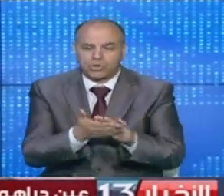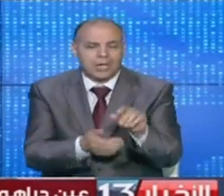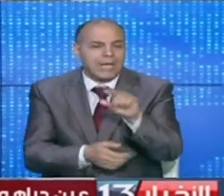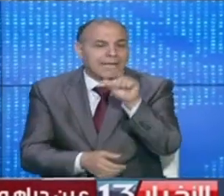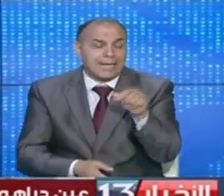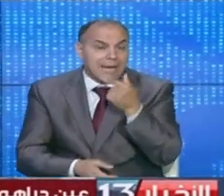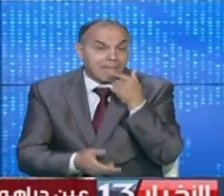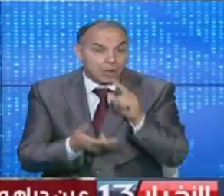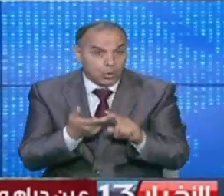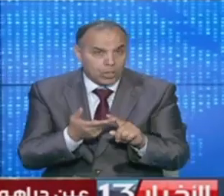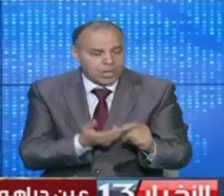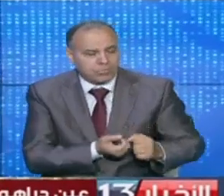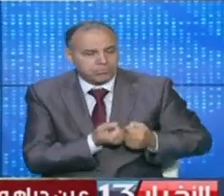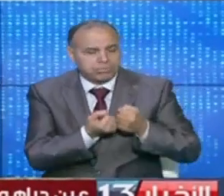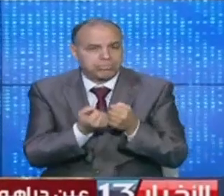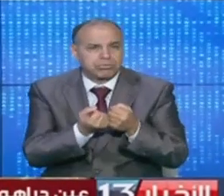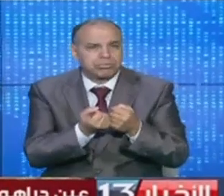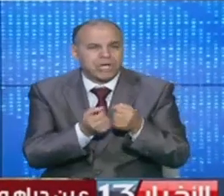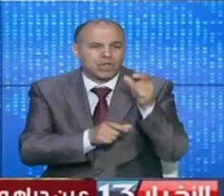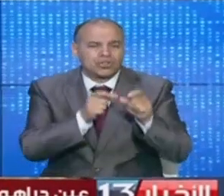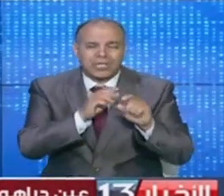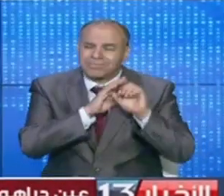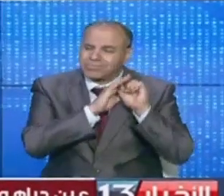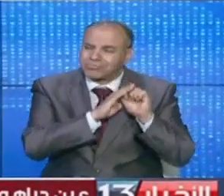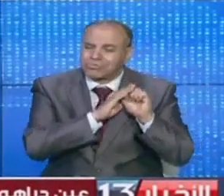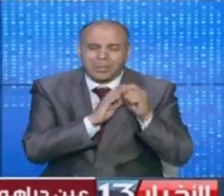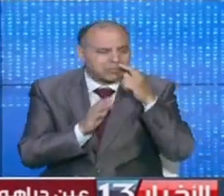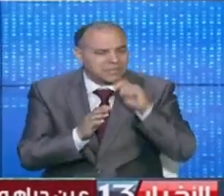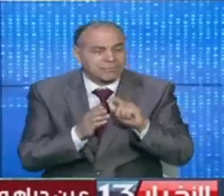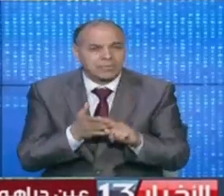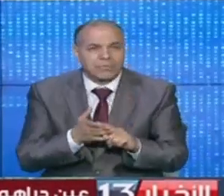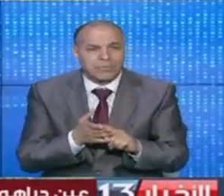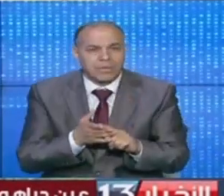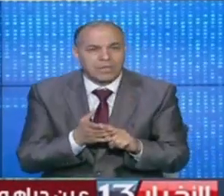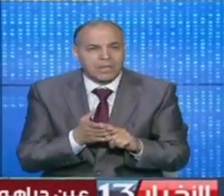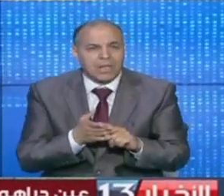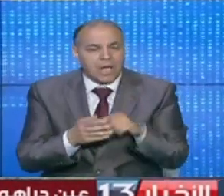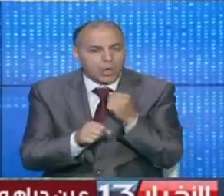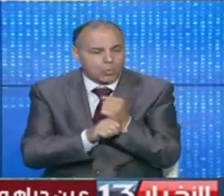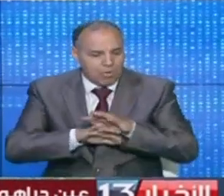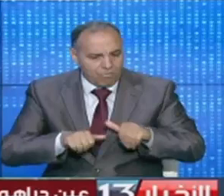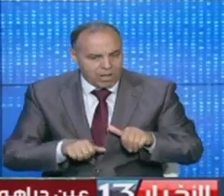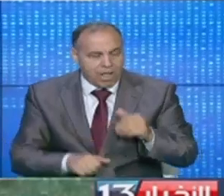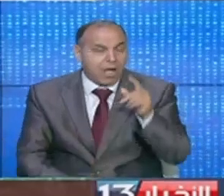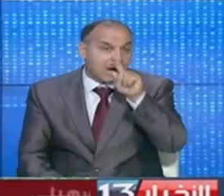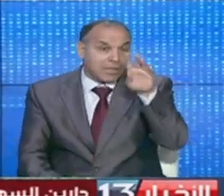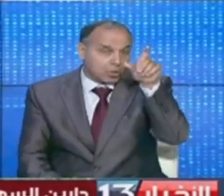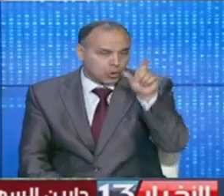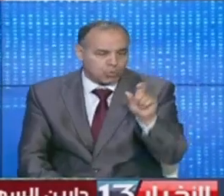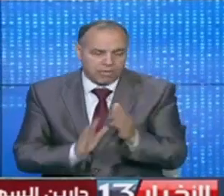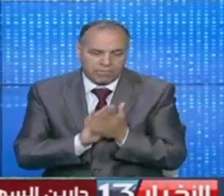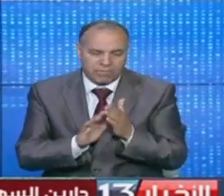الدراسي على الاحاطه بال خاضعين للحظر الصحيه الاجباريه كمان اليوم ال